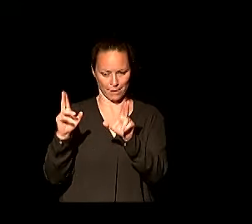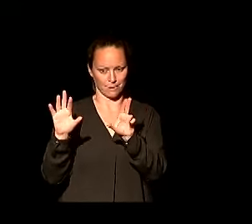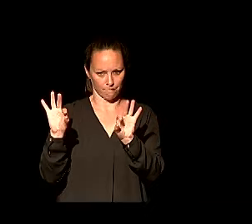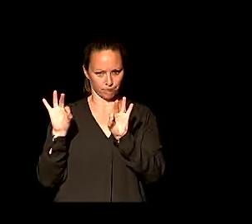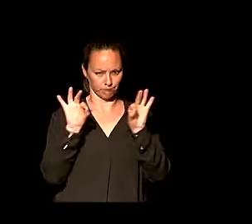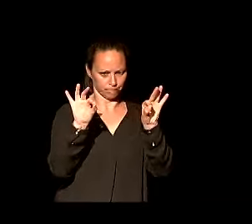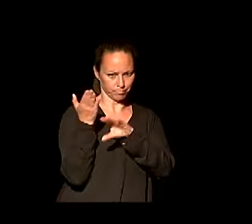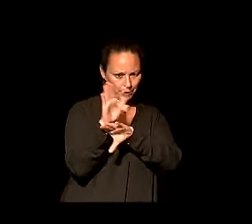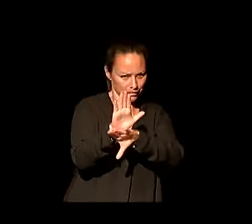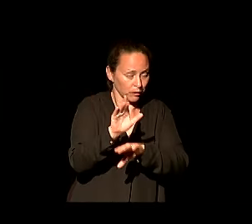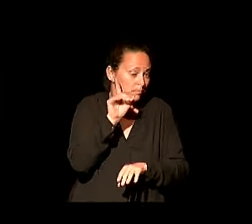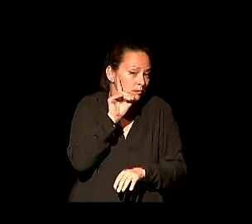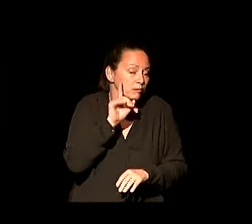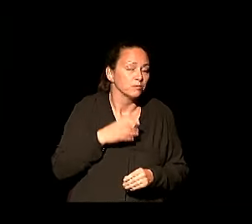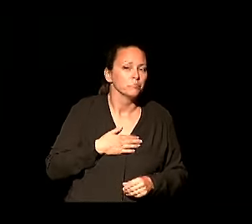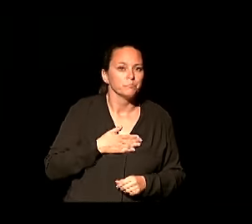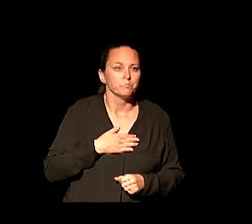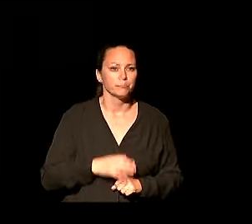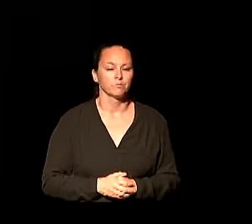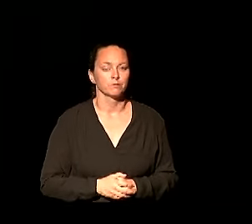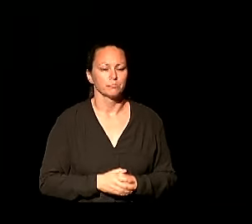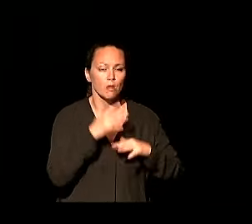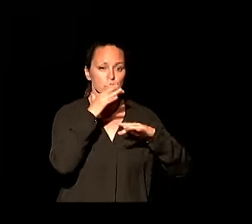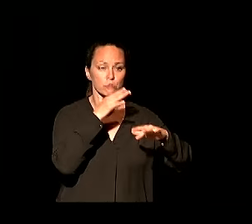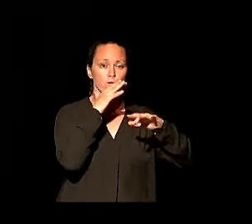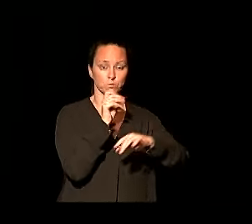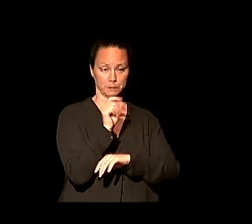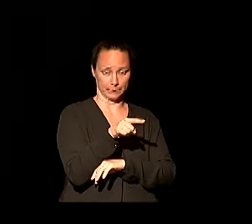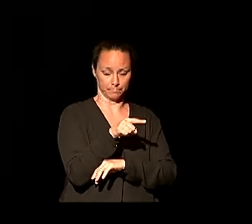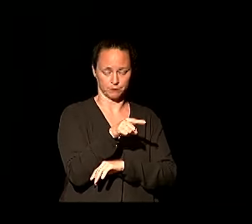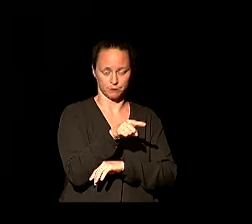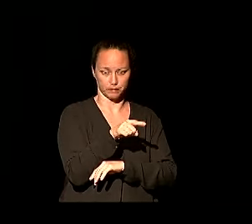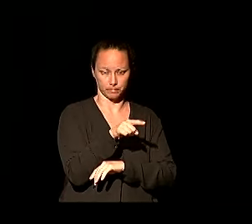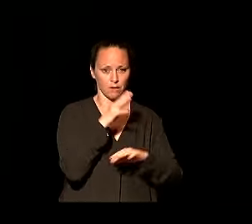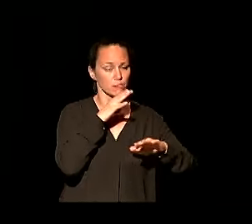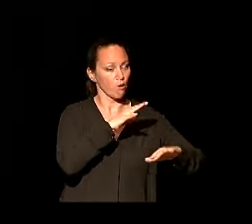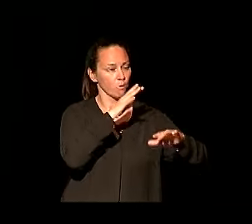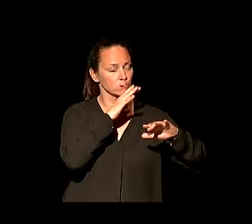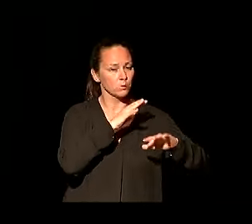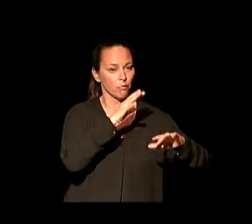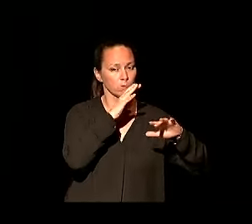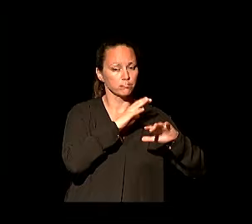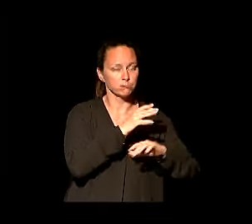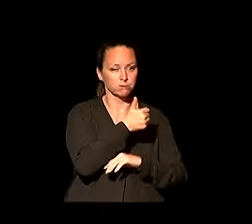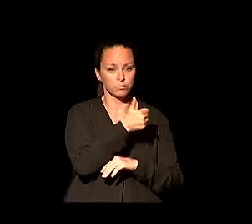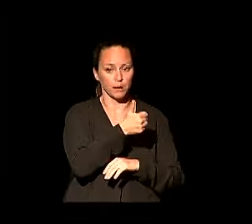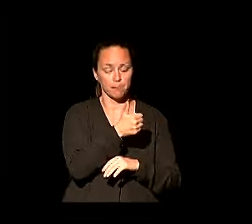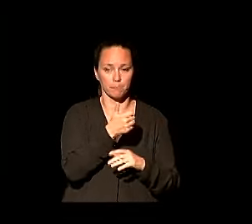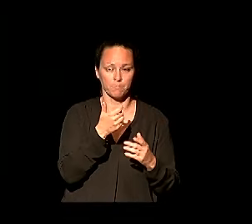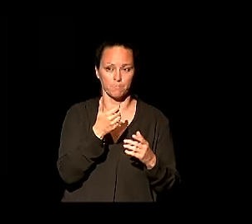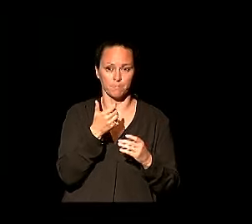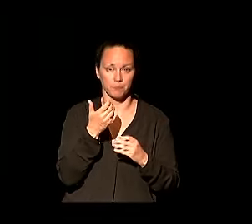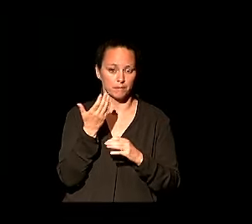parce qu'il me semble que cette chanson sert à faire le portrait, presque de